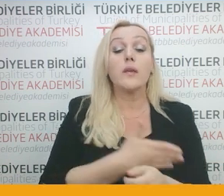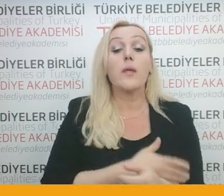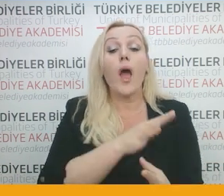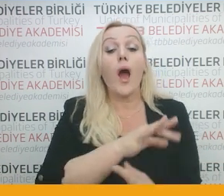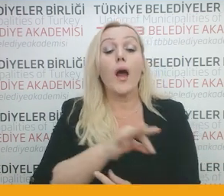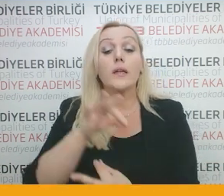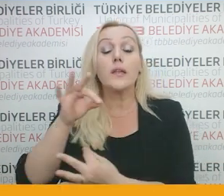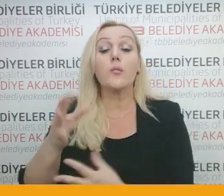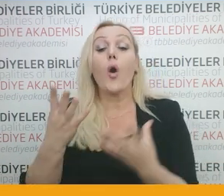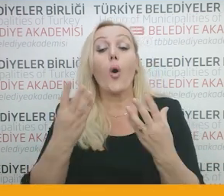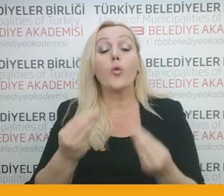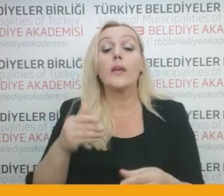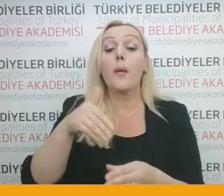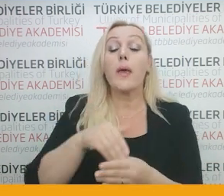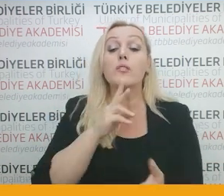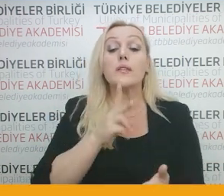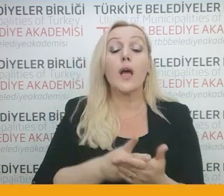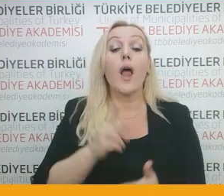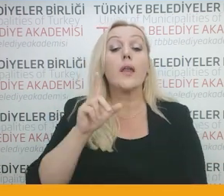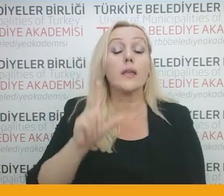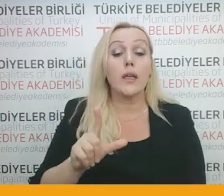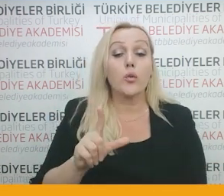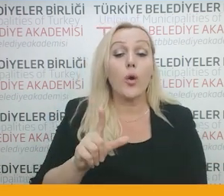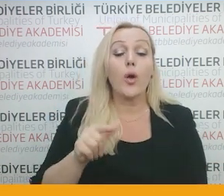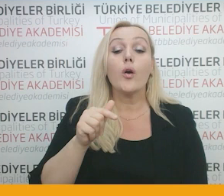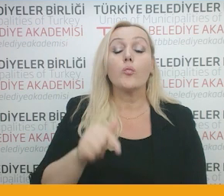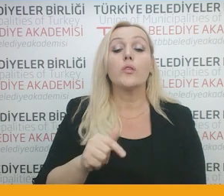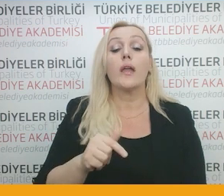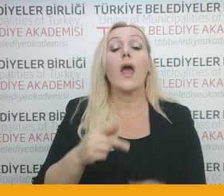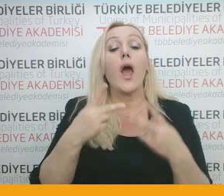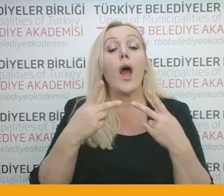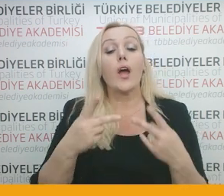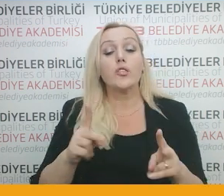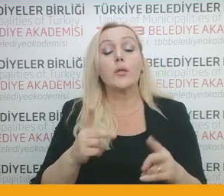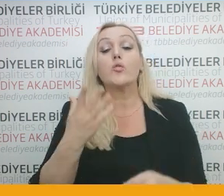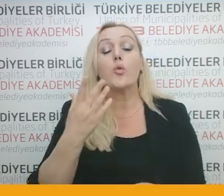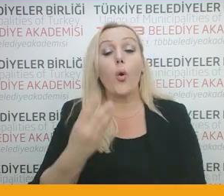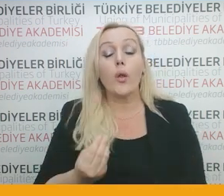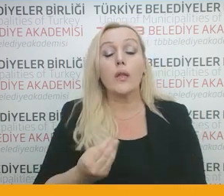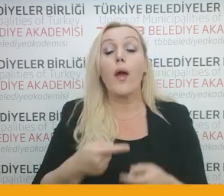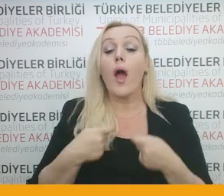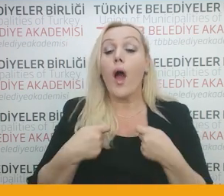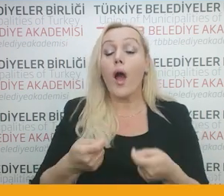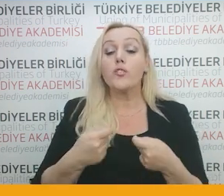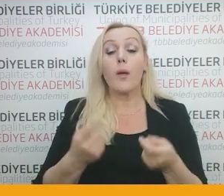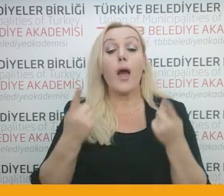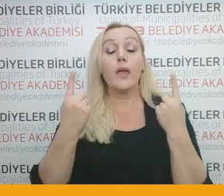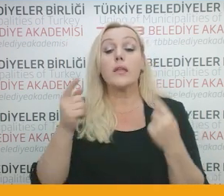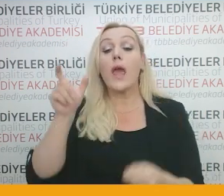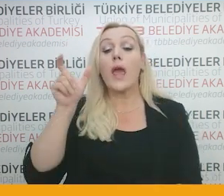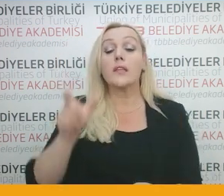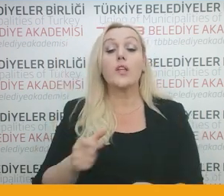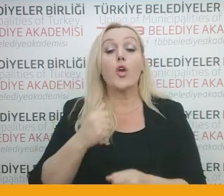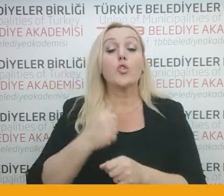olacaksa bu da yine meclis kararıdır. Bunu da netleştirmiş olalım ve harcama yetkisinin